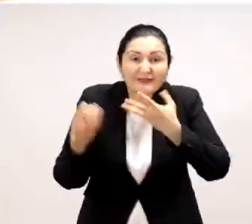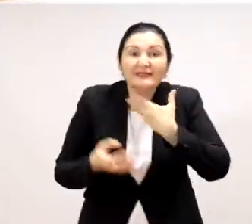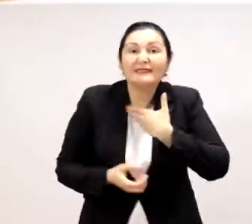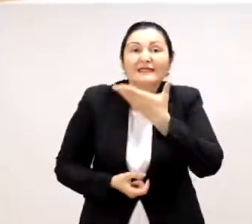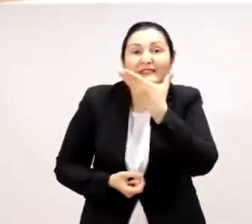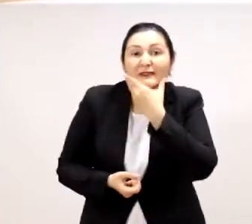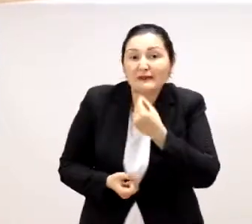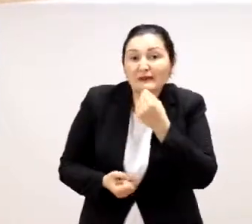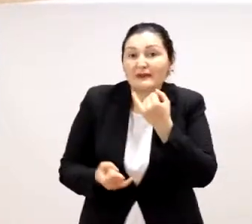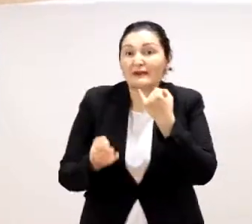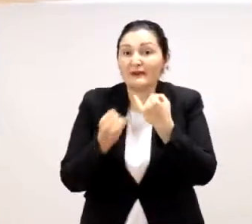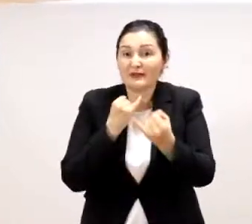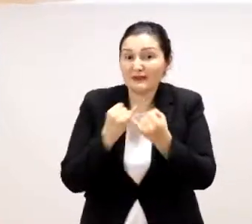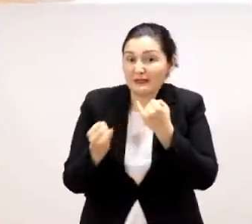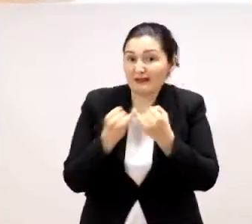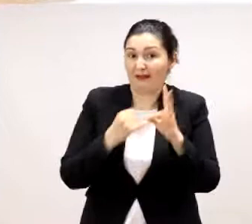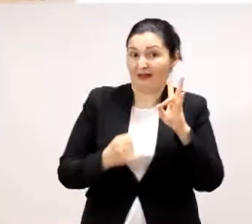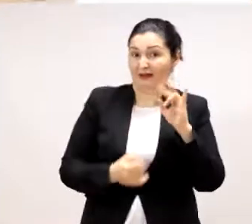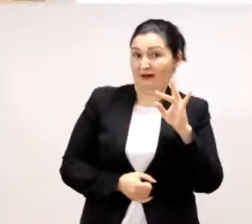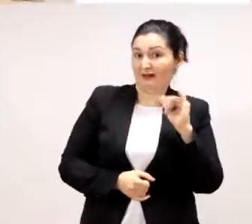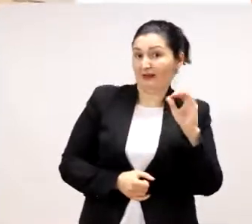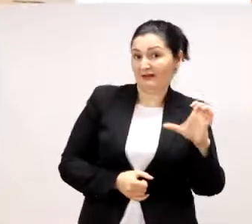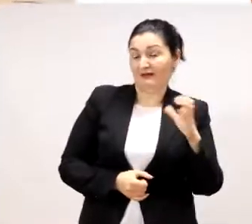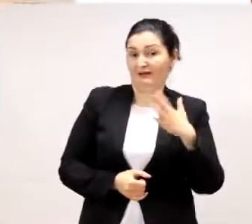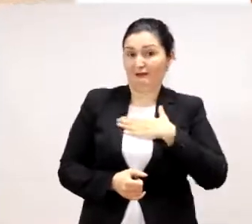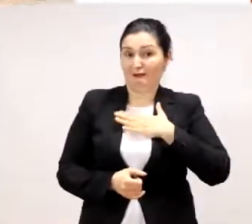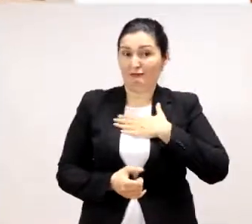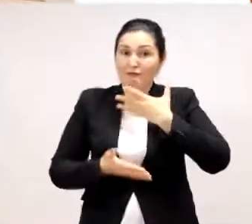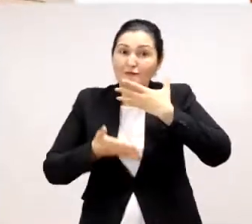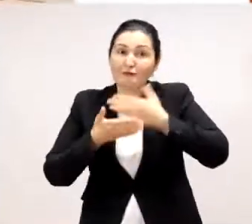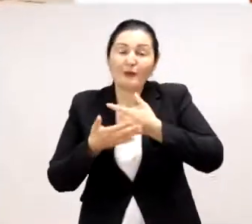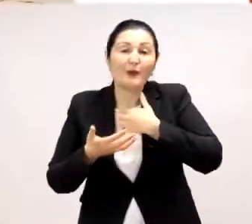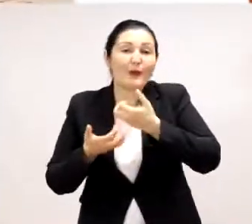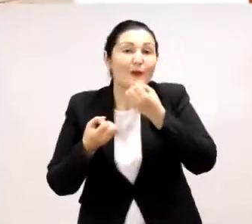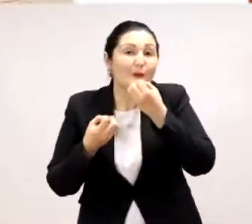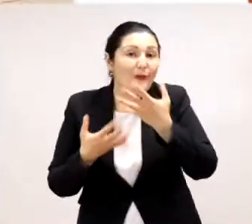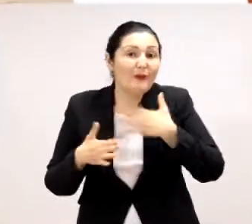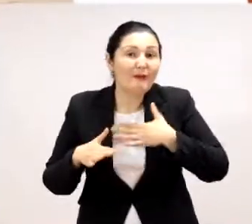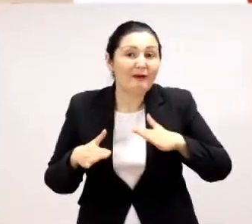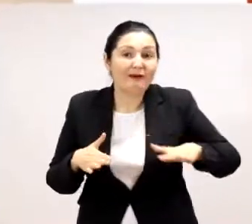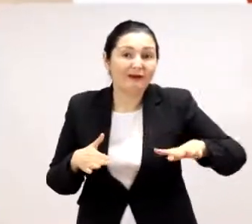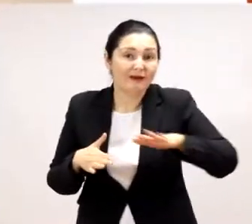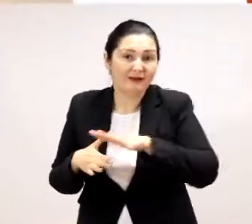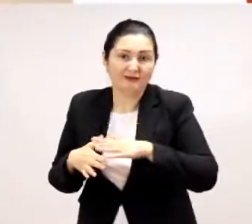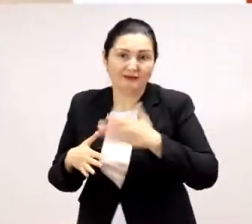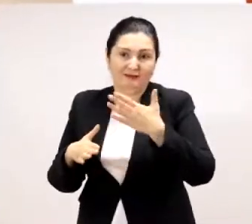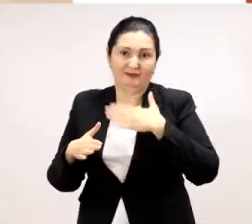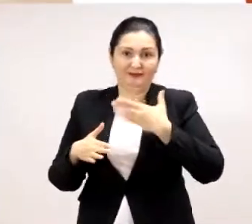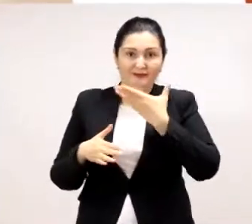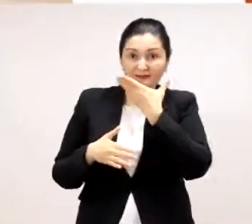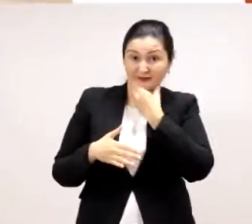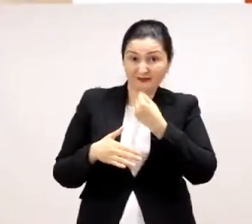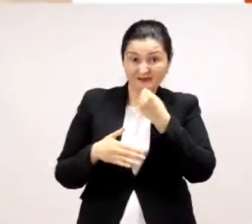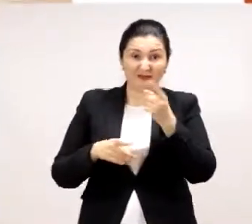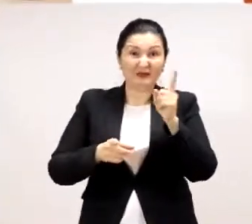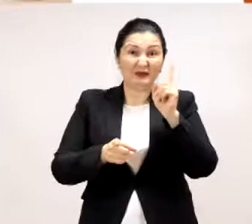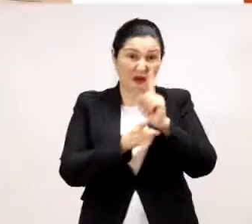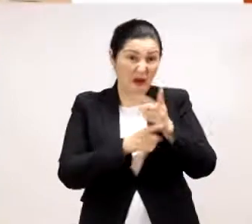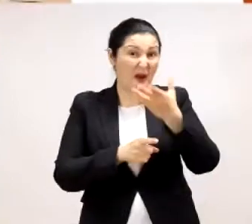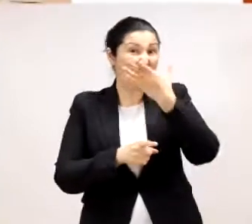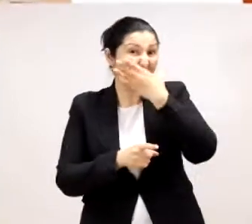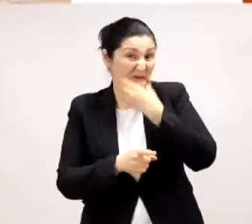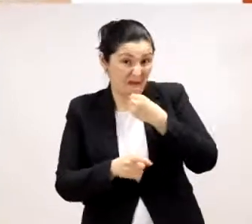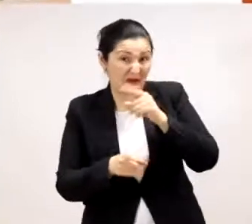زیبا، نام ما نرگیس، خوب و دلارا، جواب دادند آنها. شاید زیبا باشید، خوب و